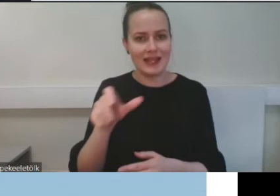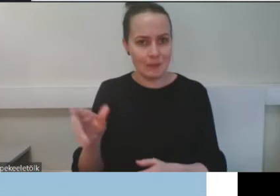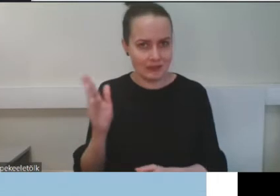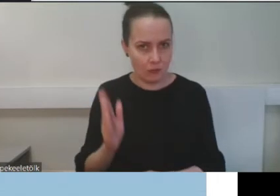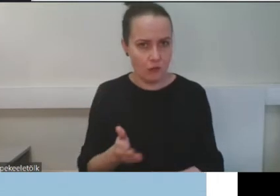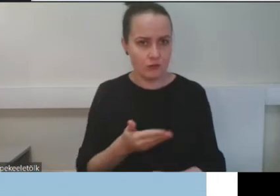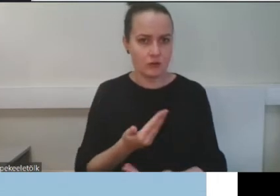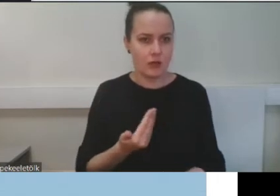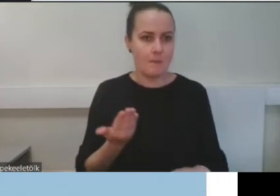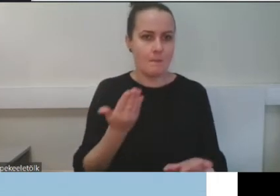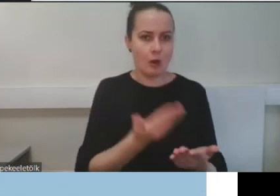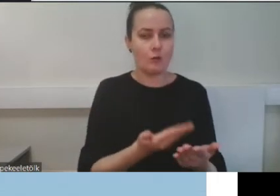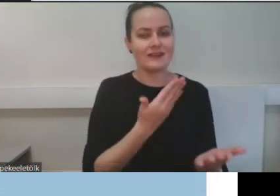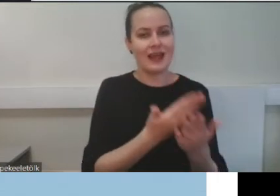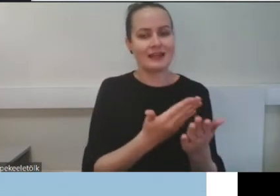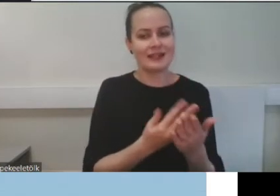ei vaja oma töös